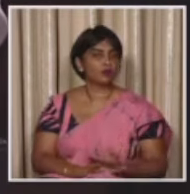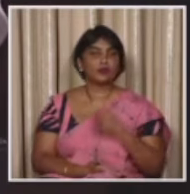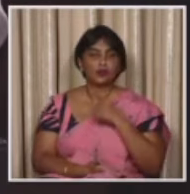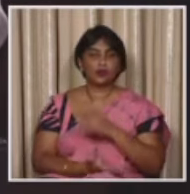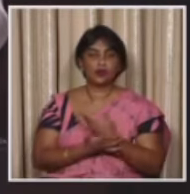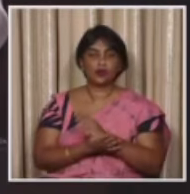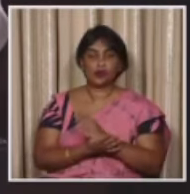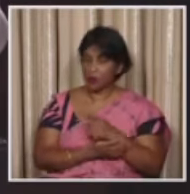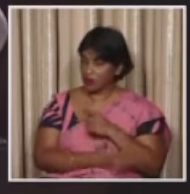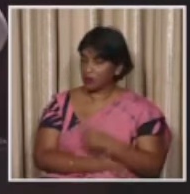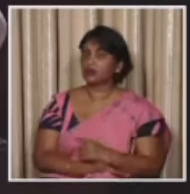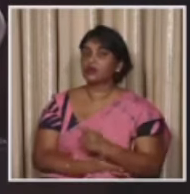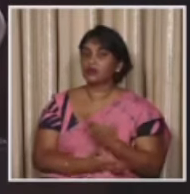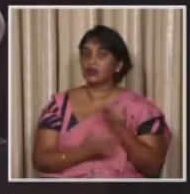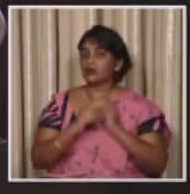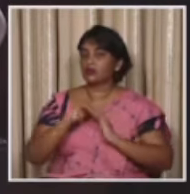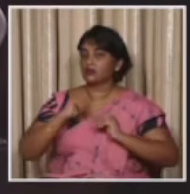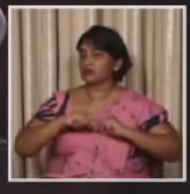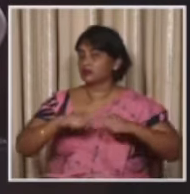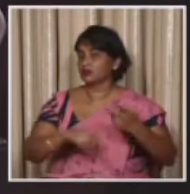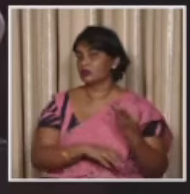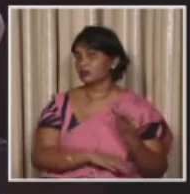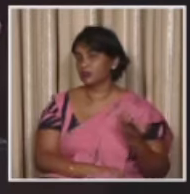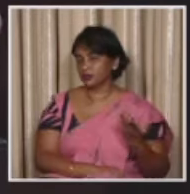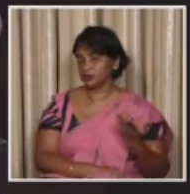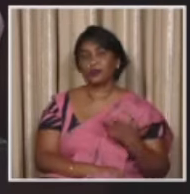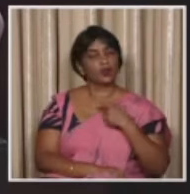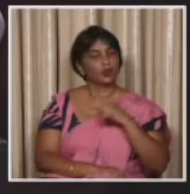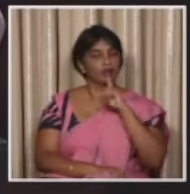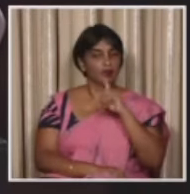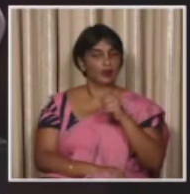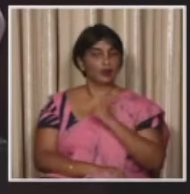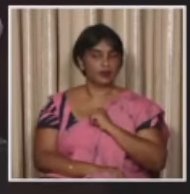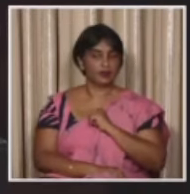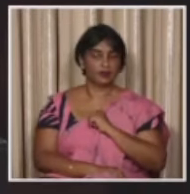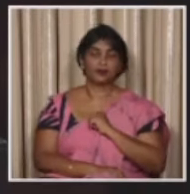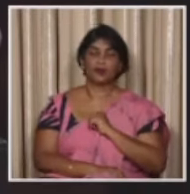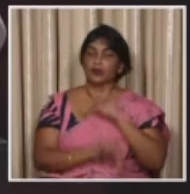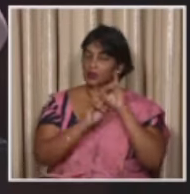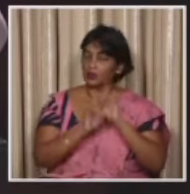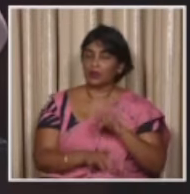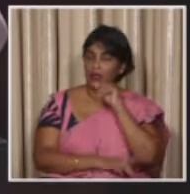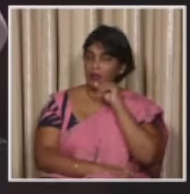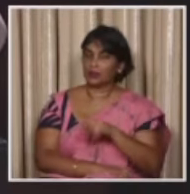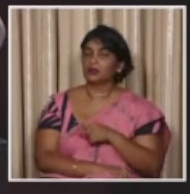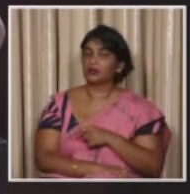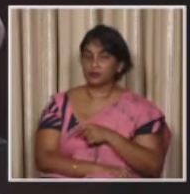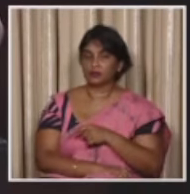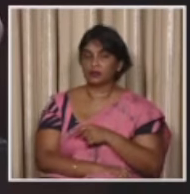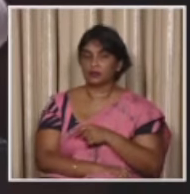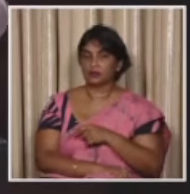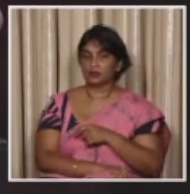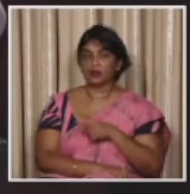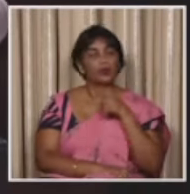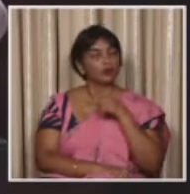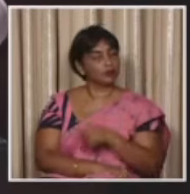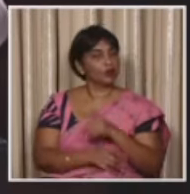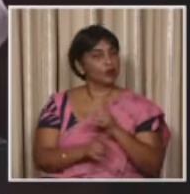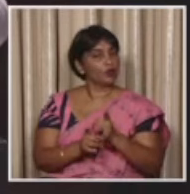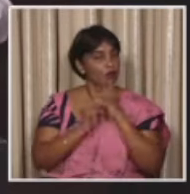මේවයි කොටස්වලට මොකද්ද ගන්න ක්‍රියාමාර්ගය? අපි අහන්න කැමතියි. ඉතින් ඇත්ත වශයෙන්ම මේ